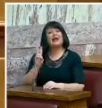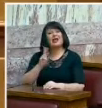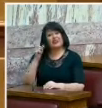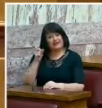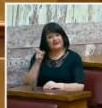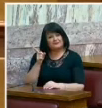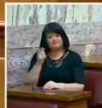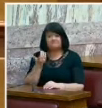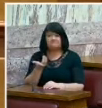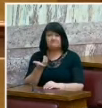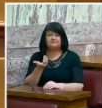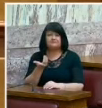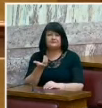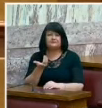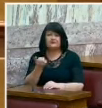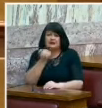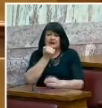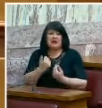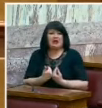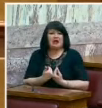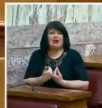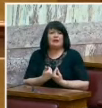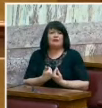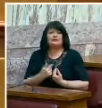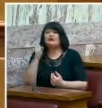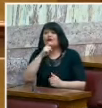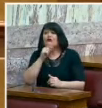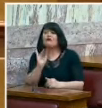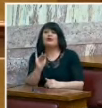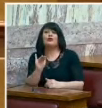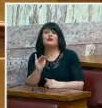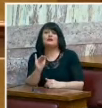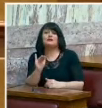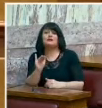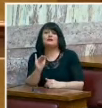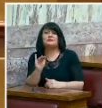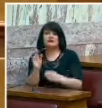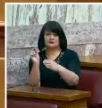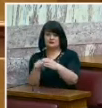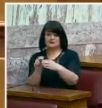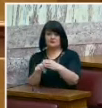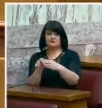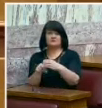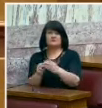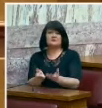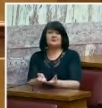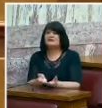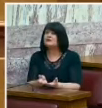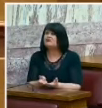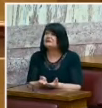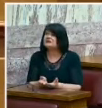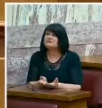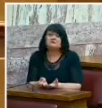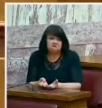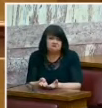ότι ρωτάτε το λάθος άνθρωπο. Μάλλον την κυρία Γεννηματά πρέπει να ρωτήσετε, διότι εξ όσων γνωρίζω ψήφισε στις εκλογές του Κινάλου ο κύριος Ψωμιάδης.